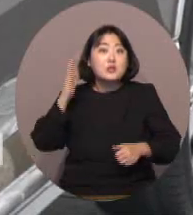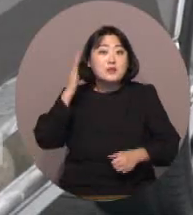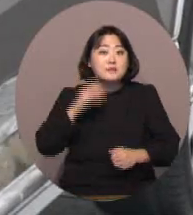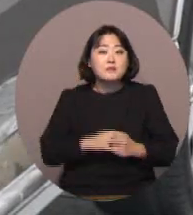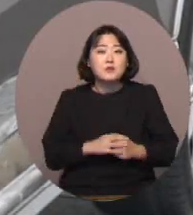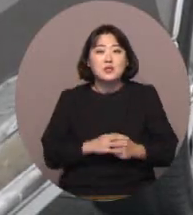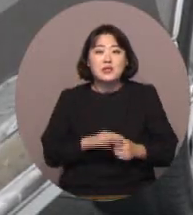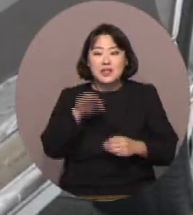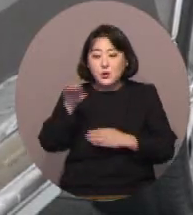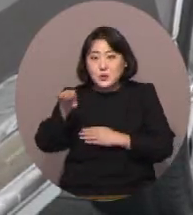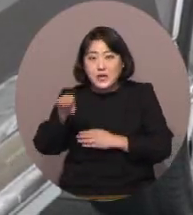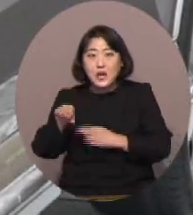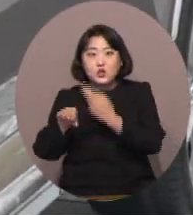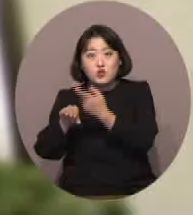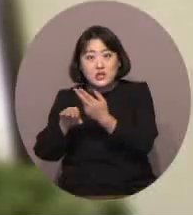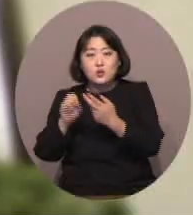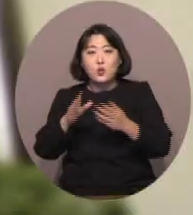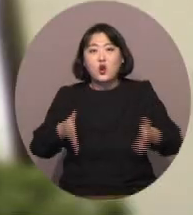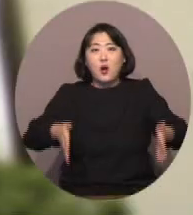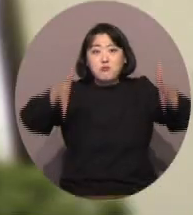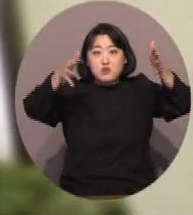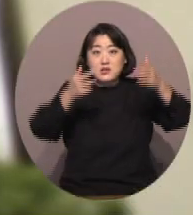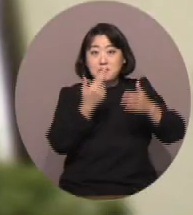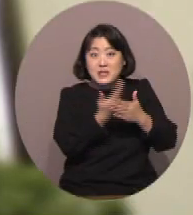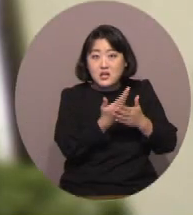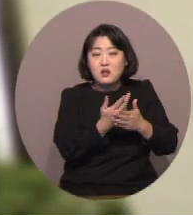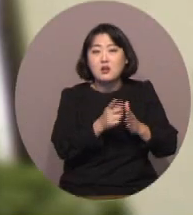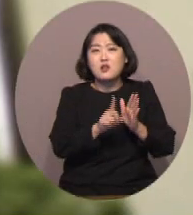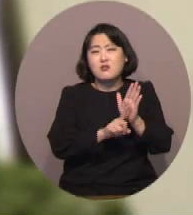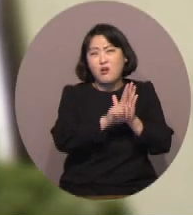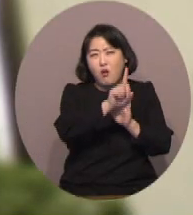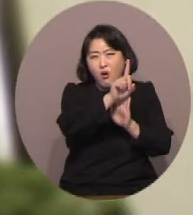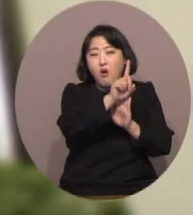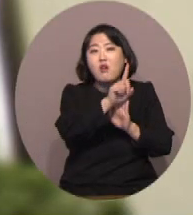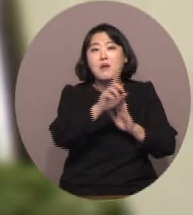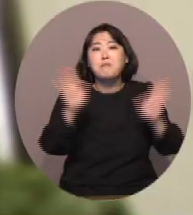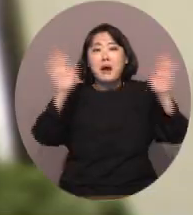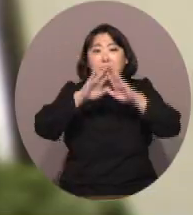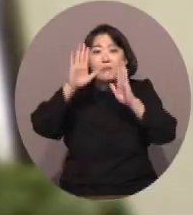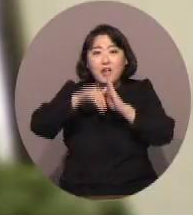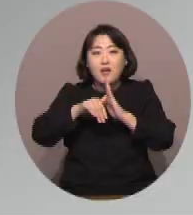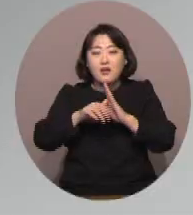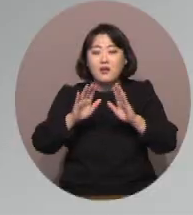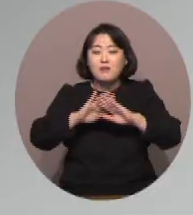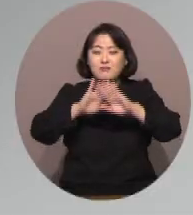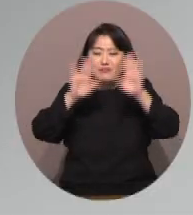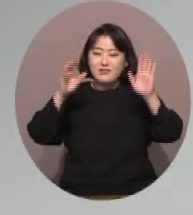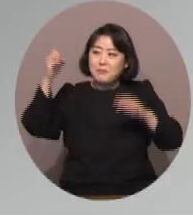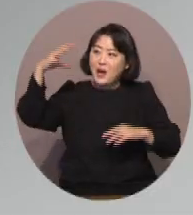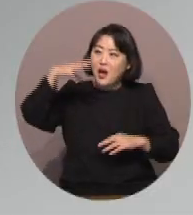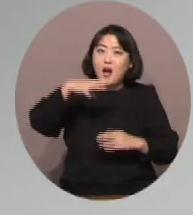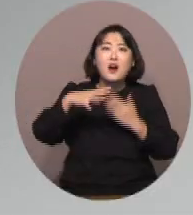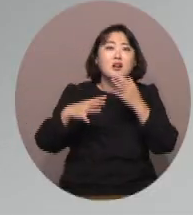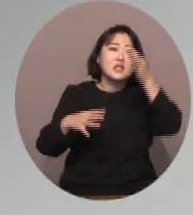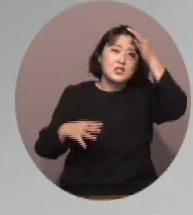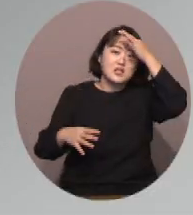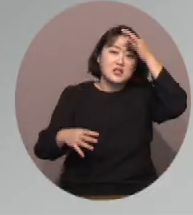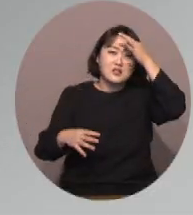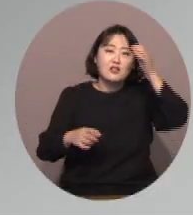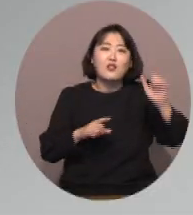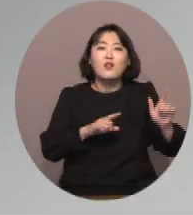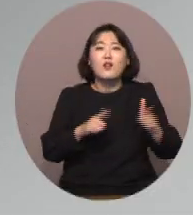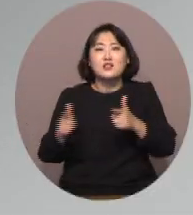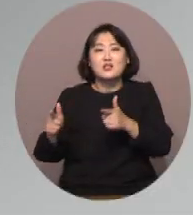스마트 빌딩 창문에 붙이는 안테나나 저전력의 난방창, 밤이 되면 실내 조명으로 변하는 라이팅